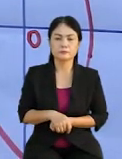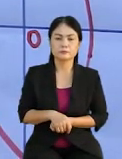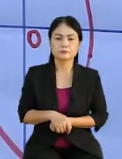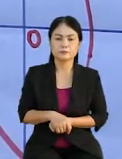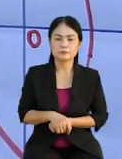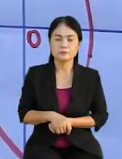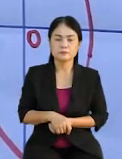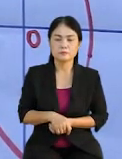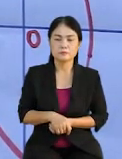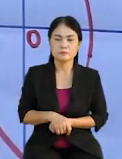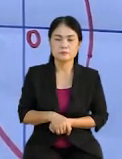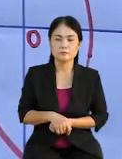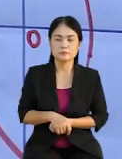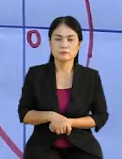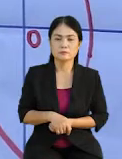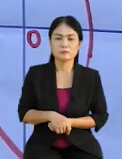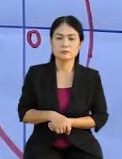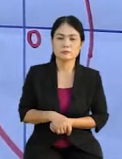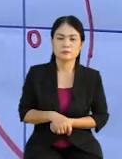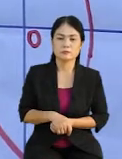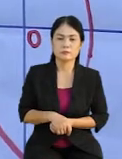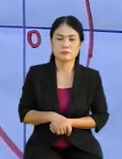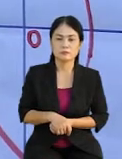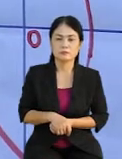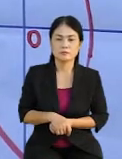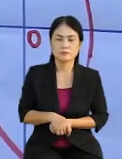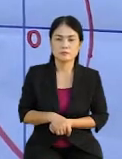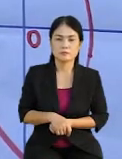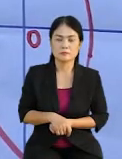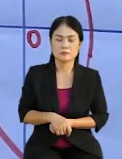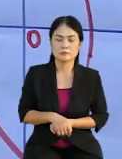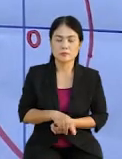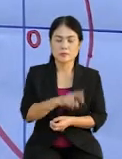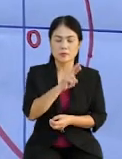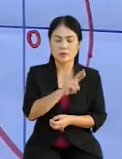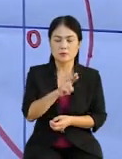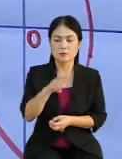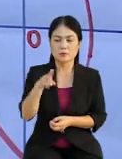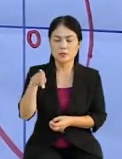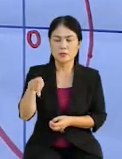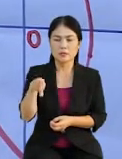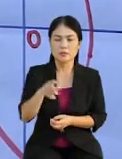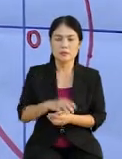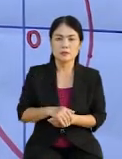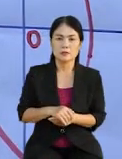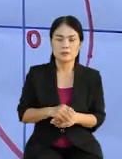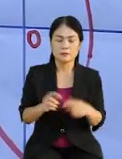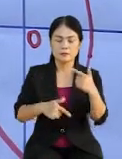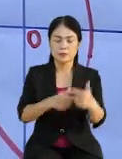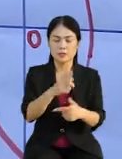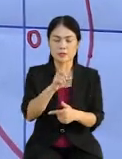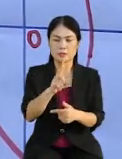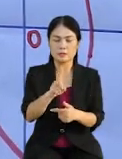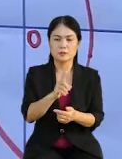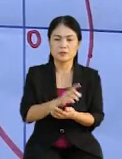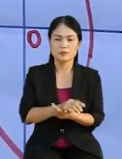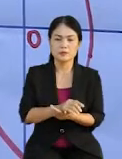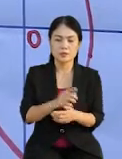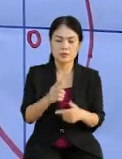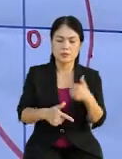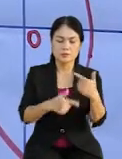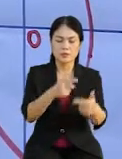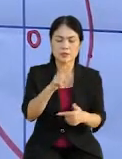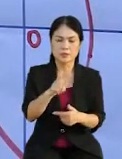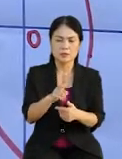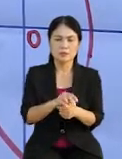o pi giờ bà bán chồng hiên tì mùi à chồng hiên tì